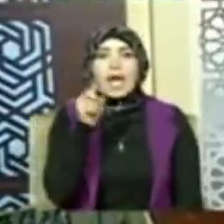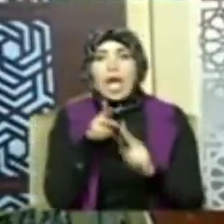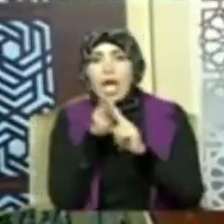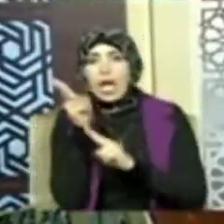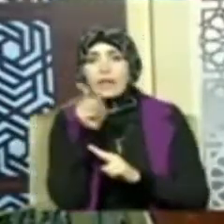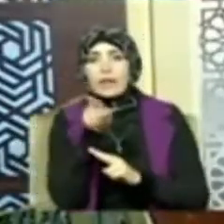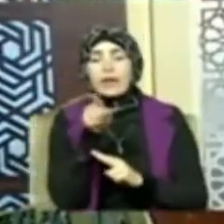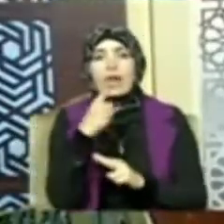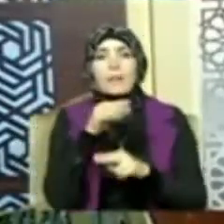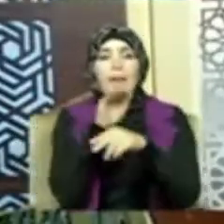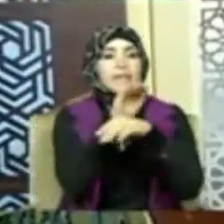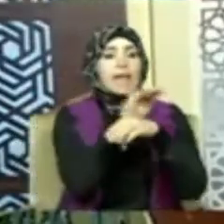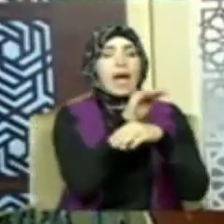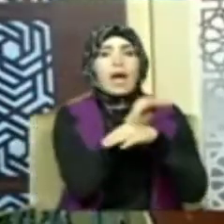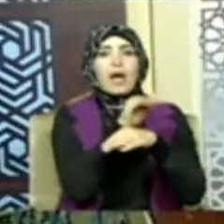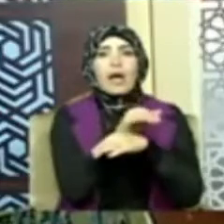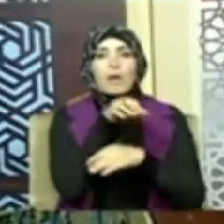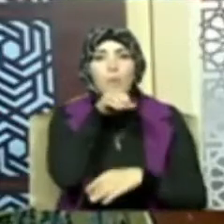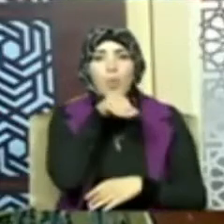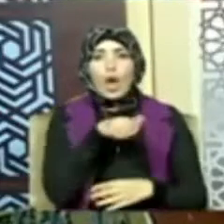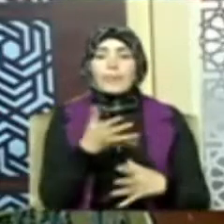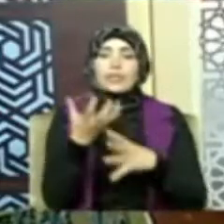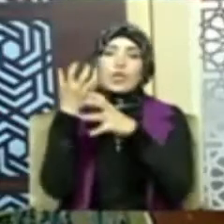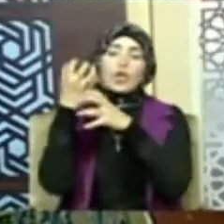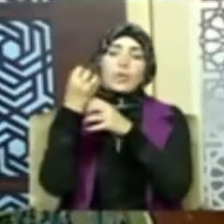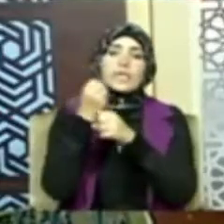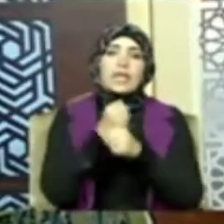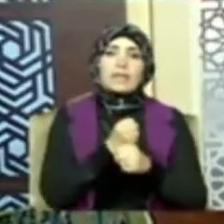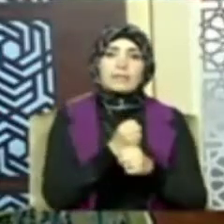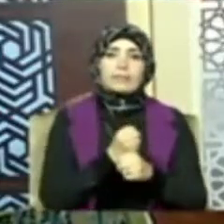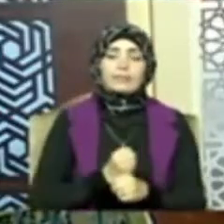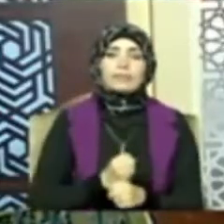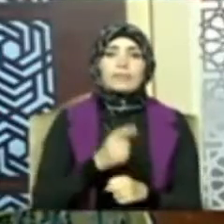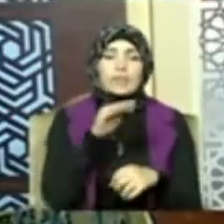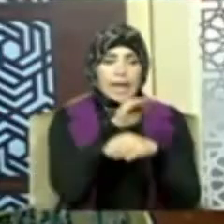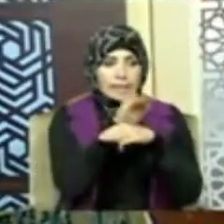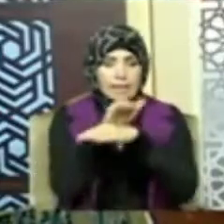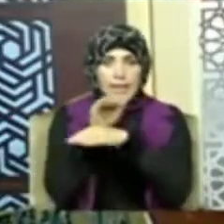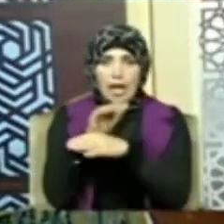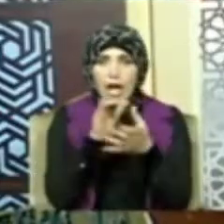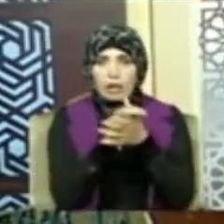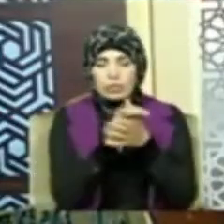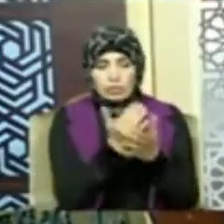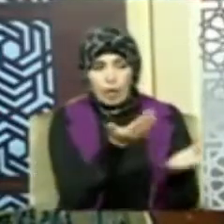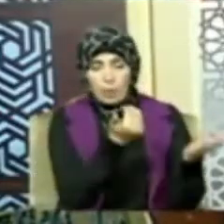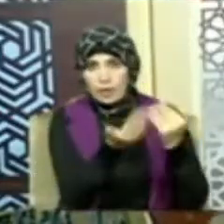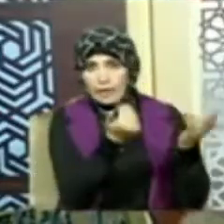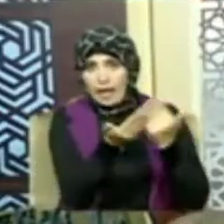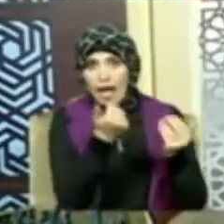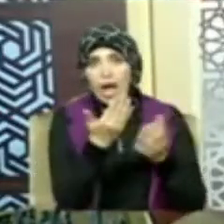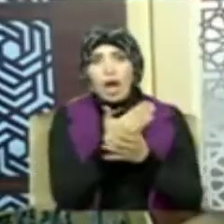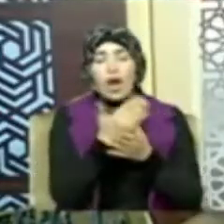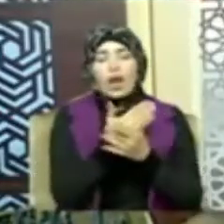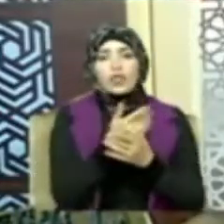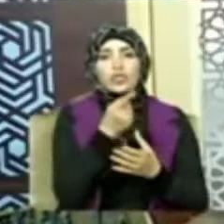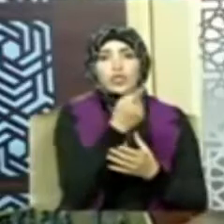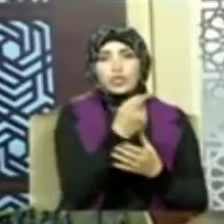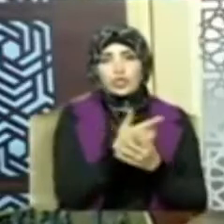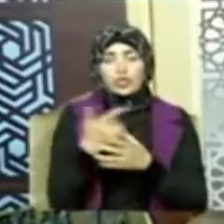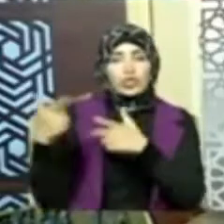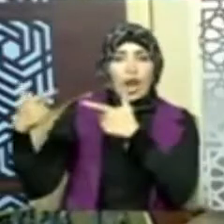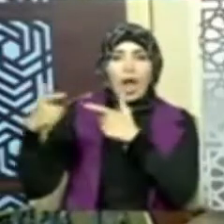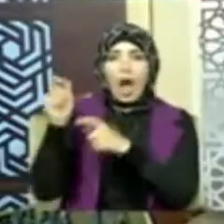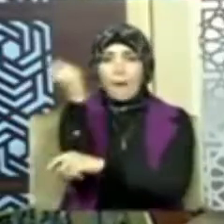عندما دعا النبي صلى الله عليه وسلم أصحابه للتجهز للقاء الروم